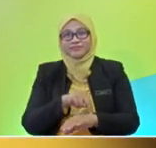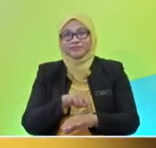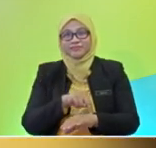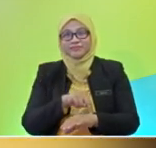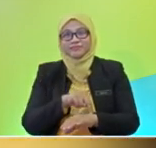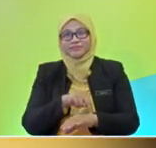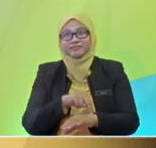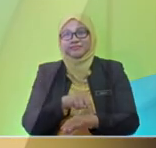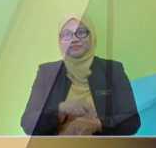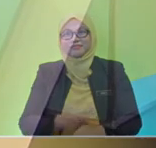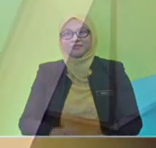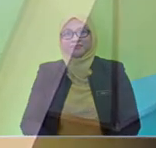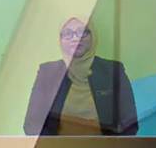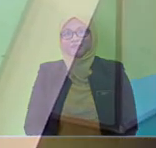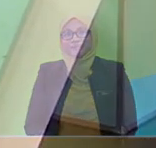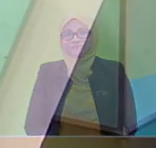zaman.